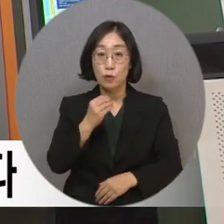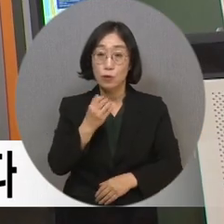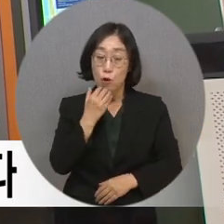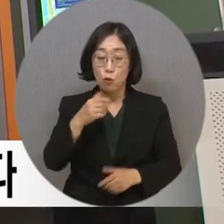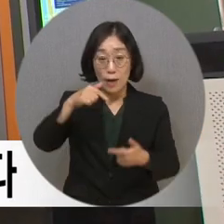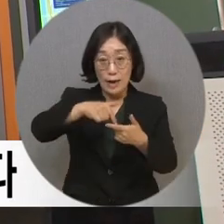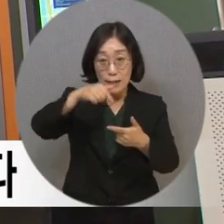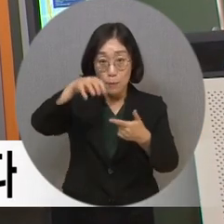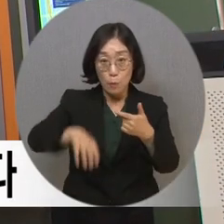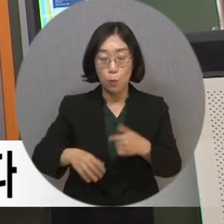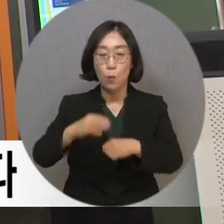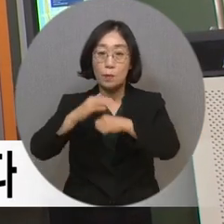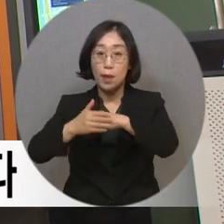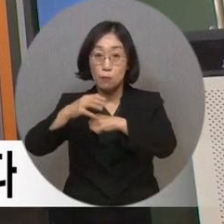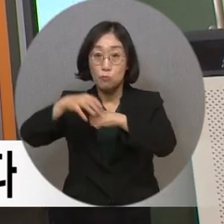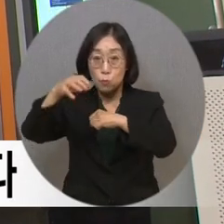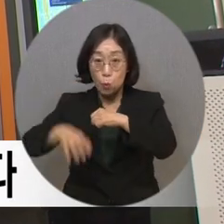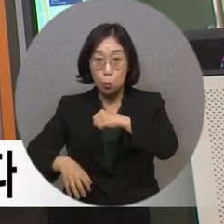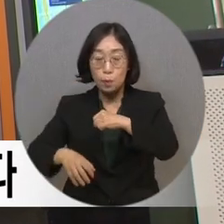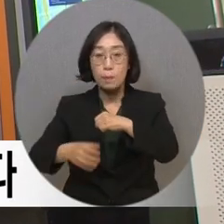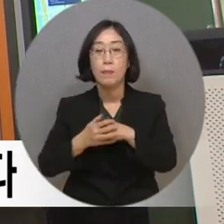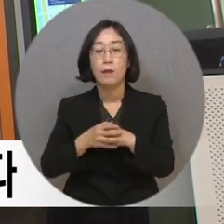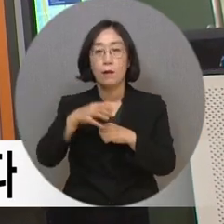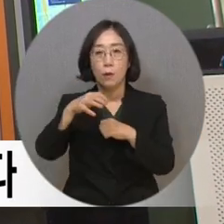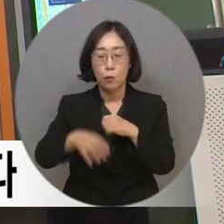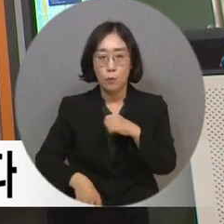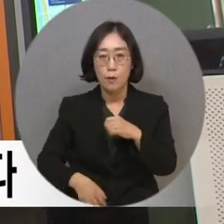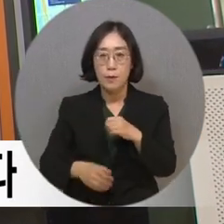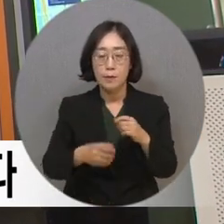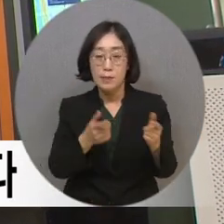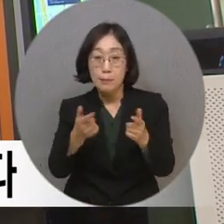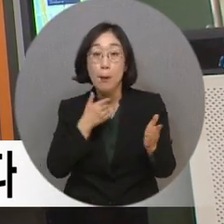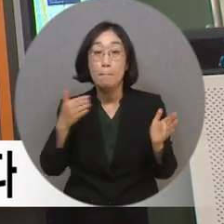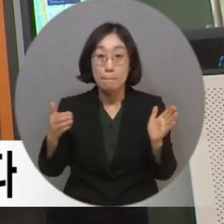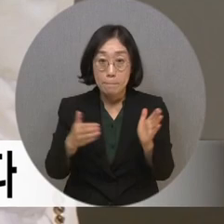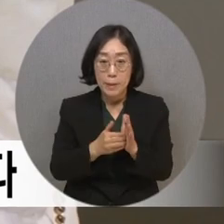강남구와 대구 달성군에서 시범 적용한 후 주민